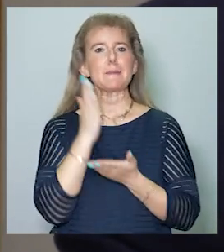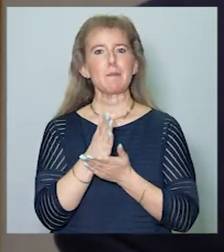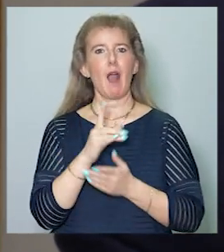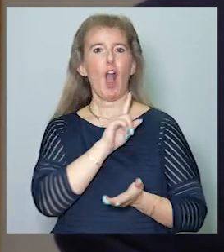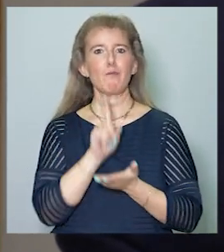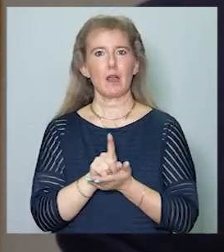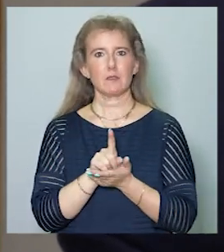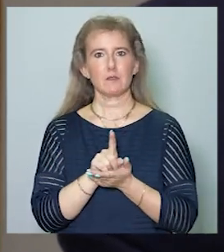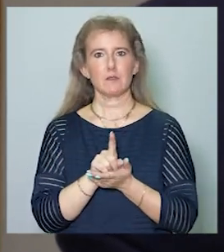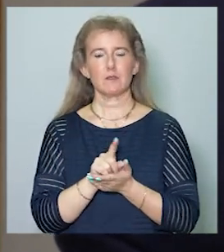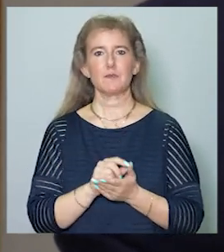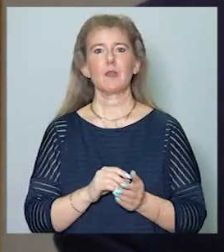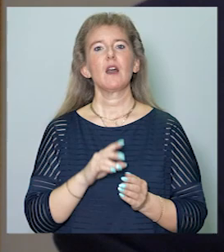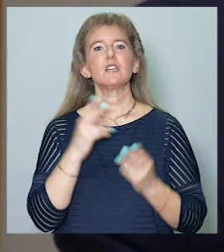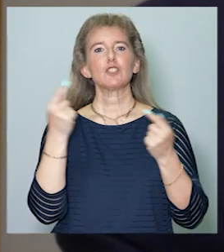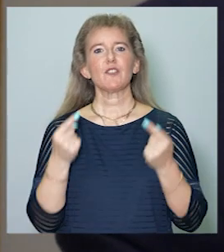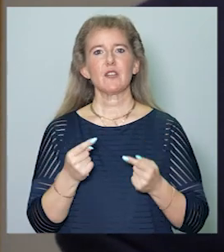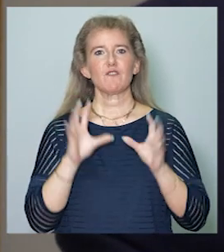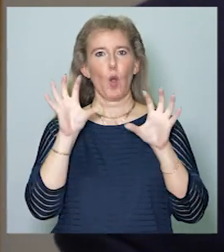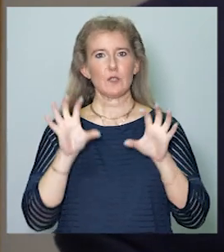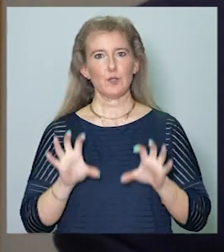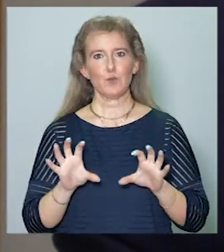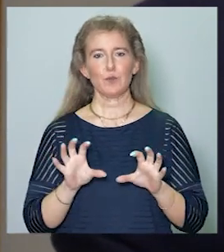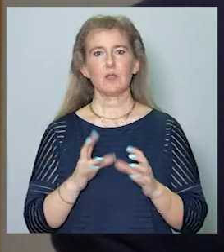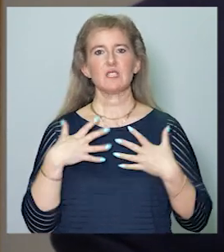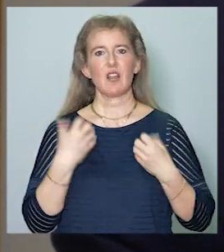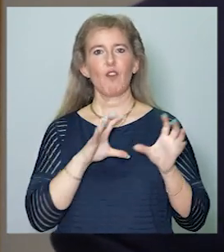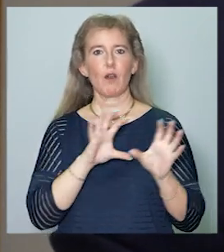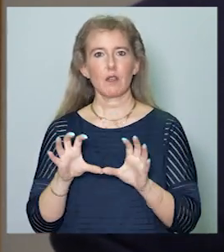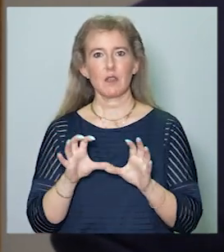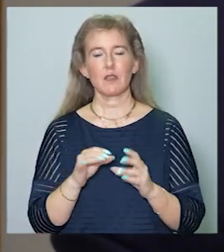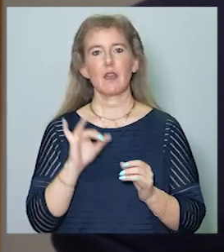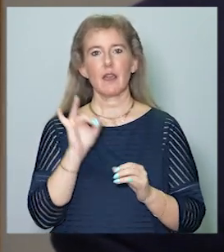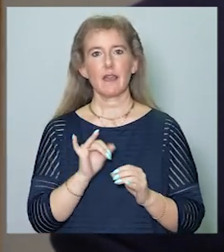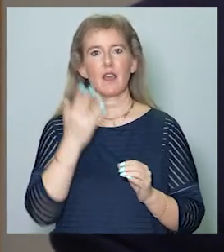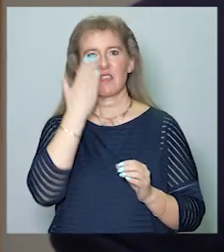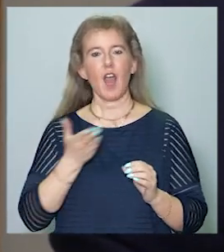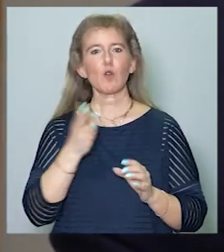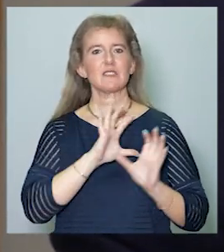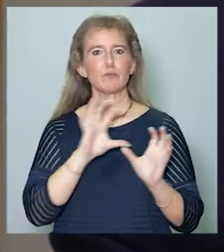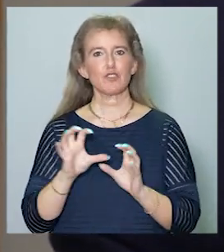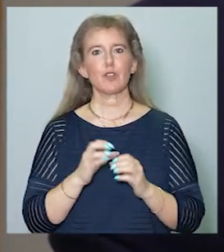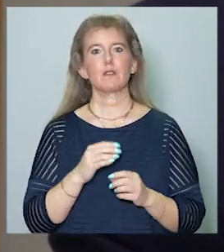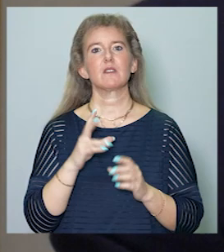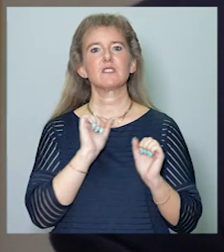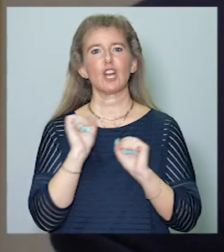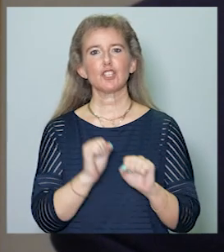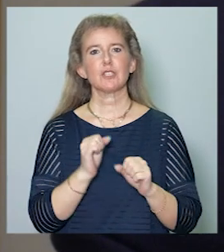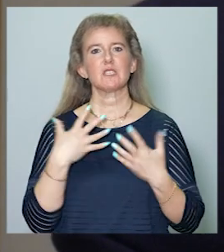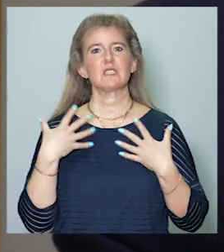Прямая обязанность в соответствии с Конституцией здравоохранения и народосбережения и